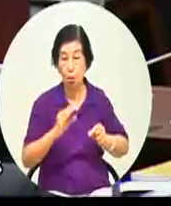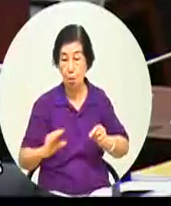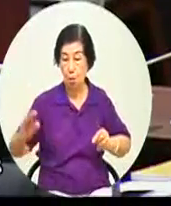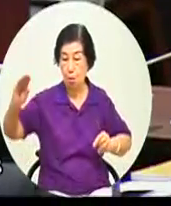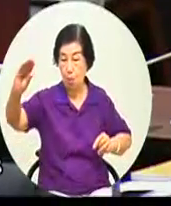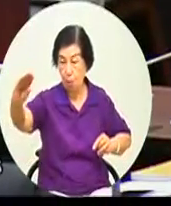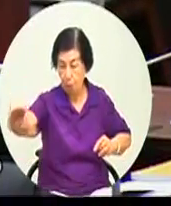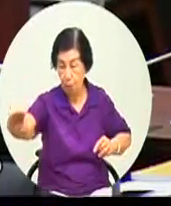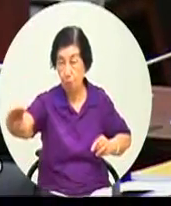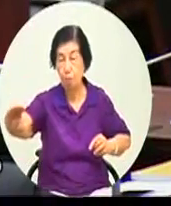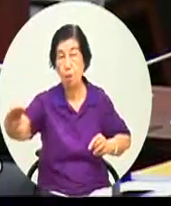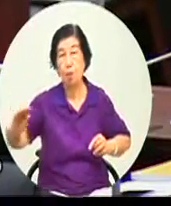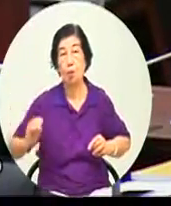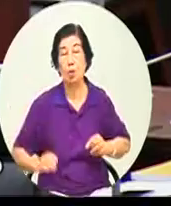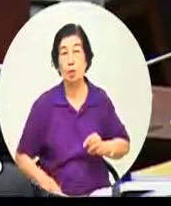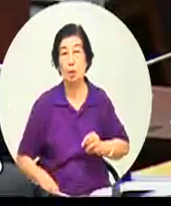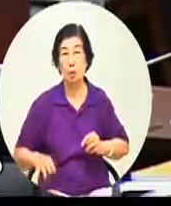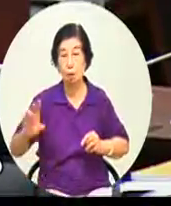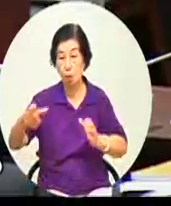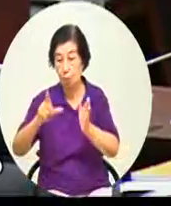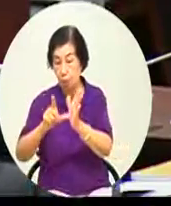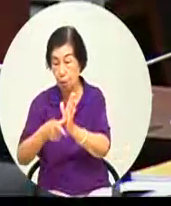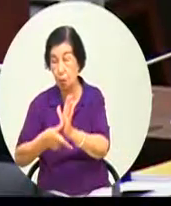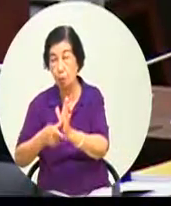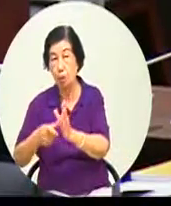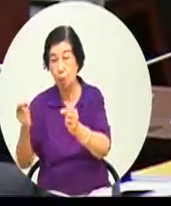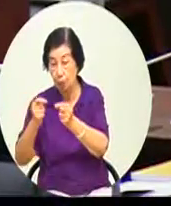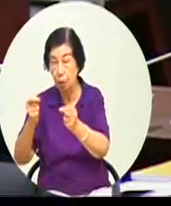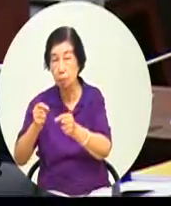停一下就好啊，为一停几啊工。